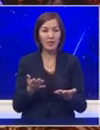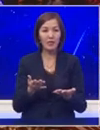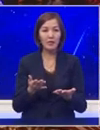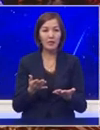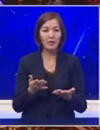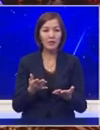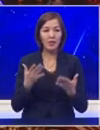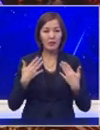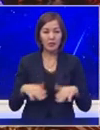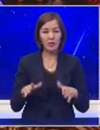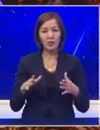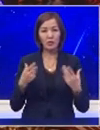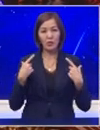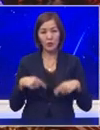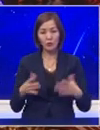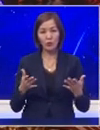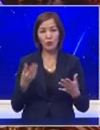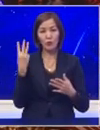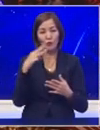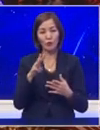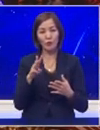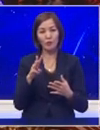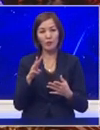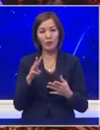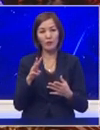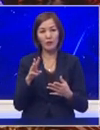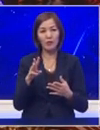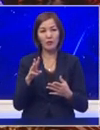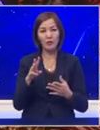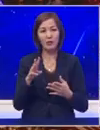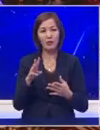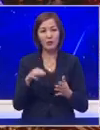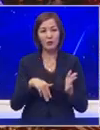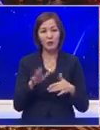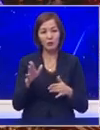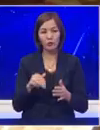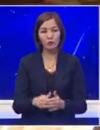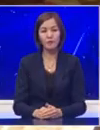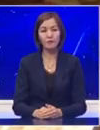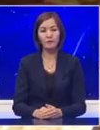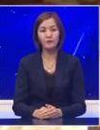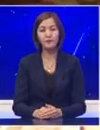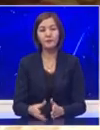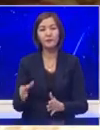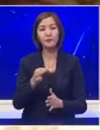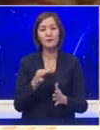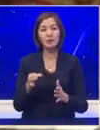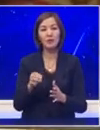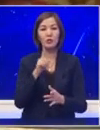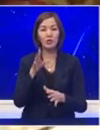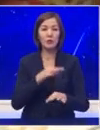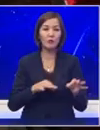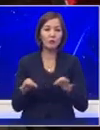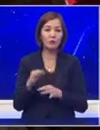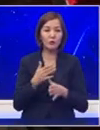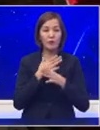одежду платье камзолы с модными тенденциями и неповторимым традиционным стилем областной проект джаз-проджект